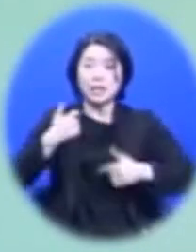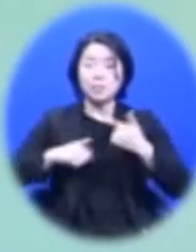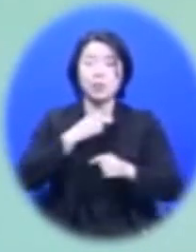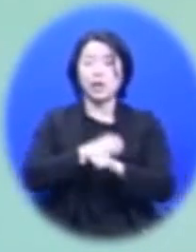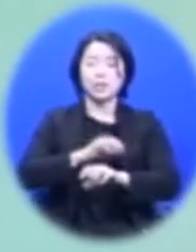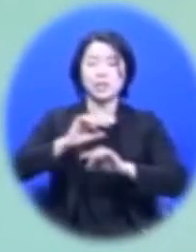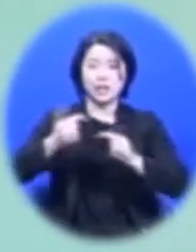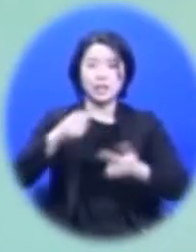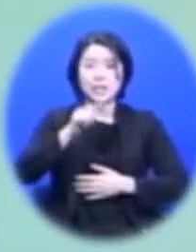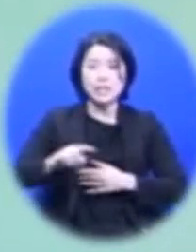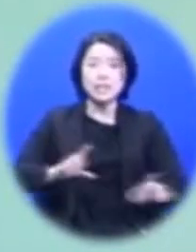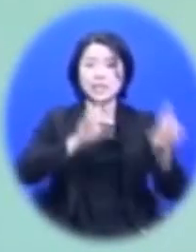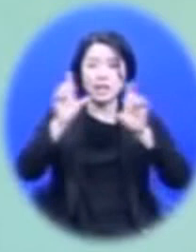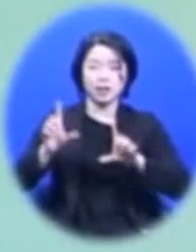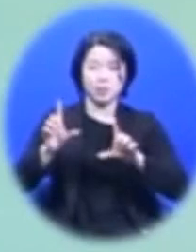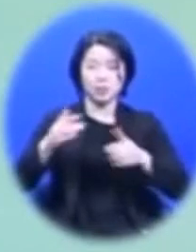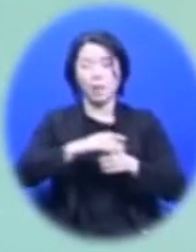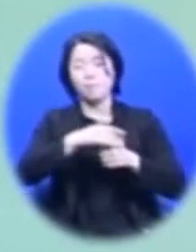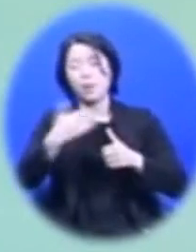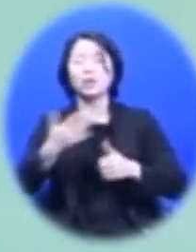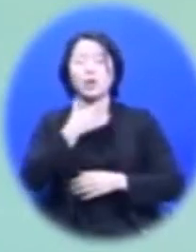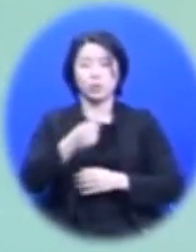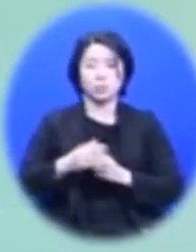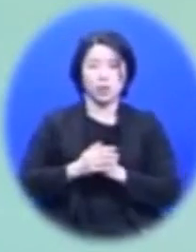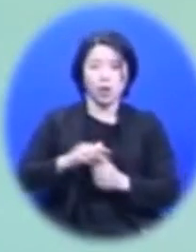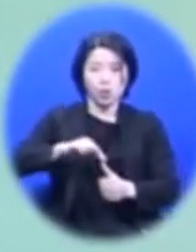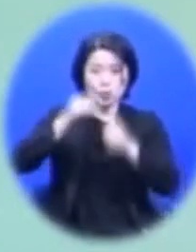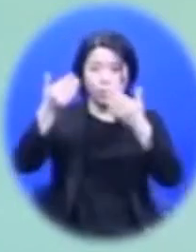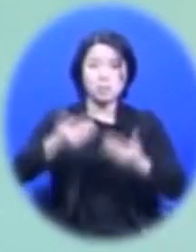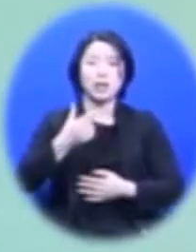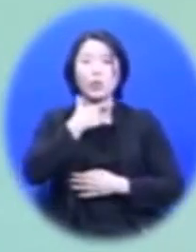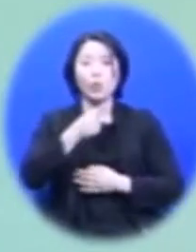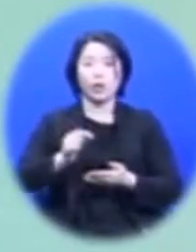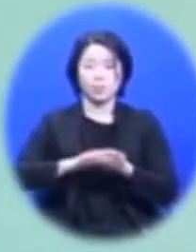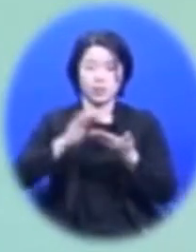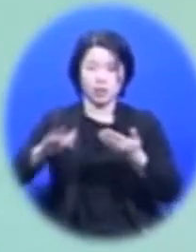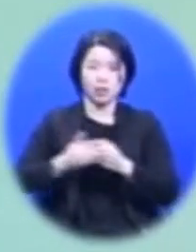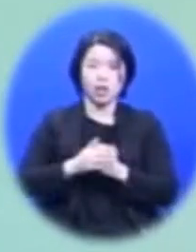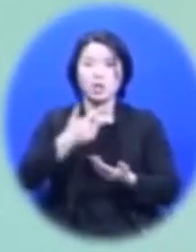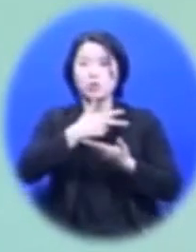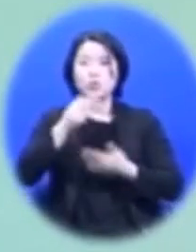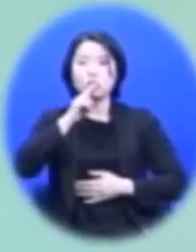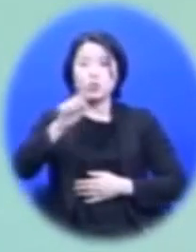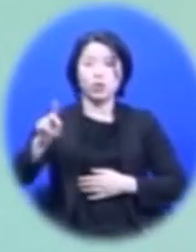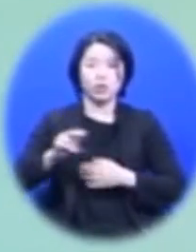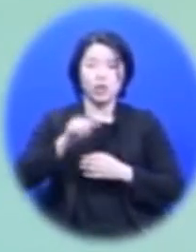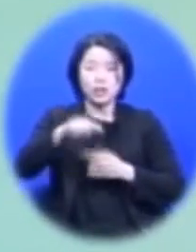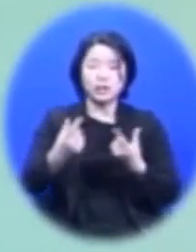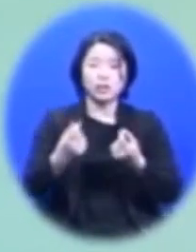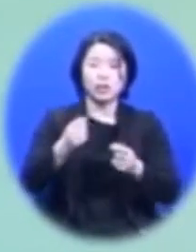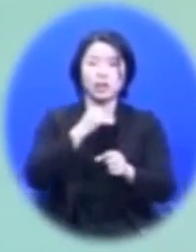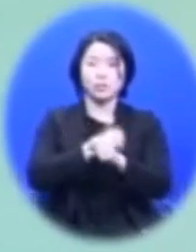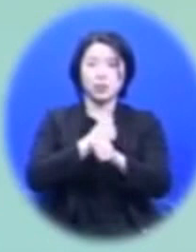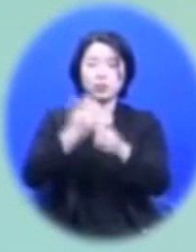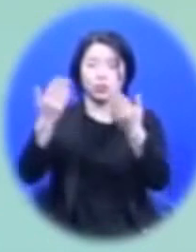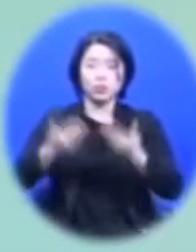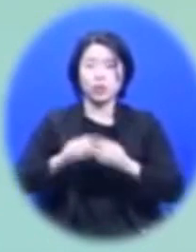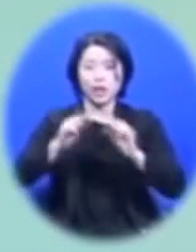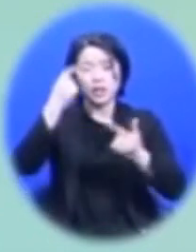이 삶에서 내가 벗어나기 원합니다. 구원받기 원합니다. 주여, 그리해 주신다고 하시지